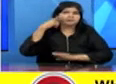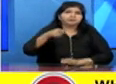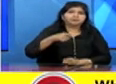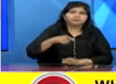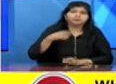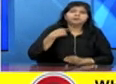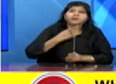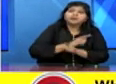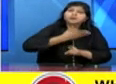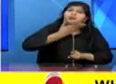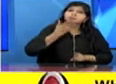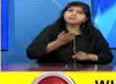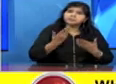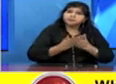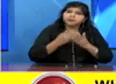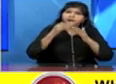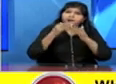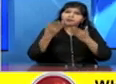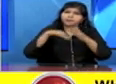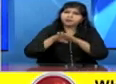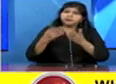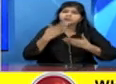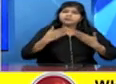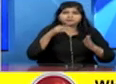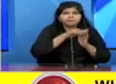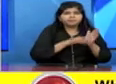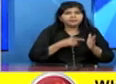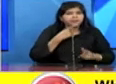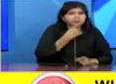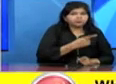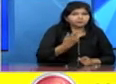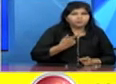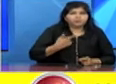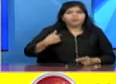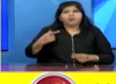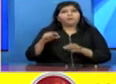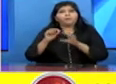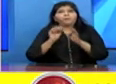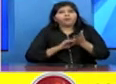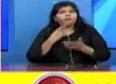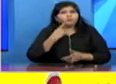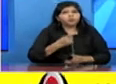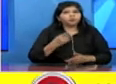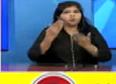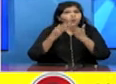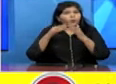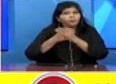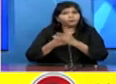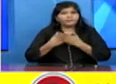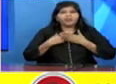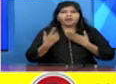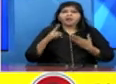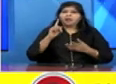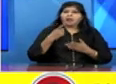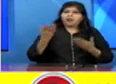क्या समझाते हैं आप? घर में रहने के लिए क्या क्या समझाते हैं आप, जरा बताइए। सर एक तो अगर होम में भी रहे तो होम में भी क्वारंटाइन आपको